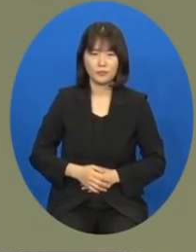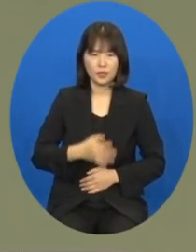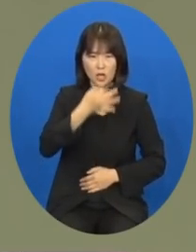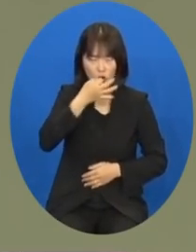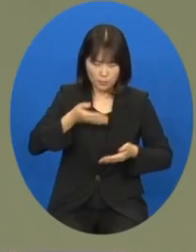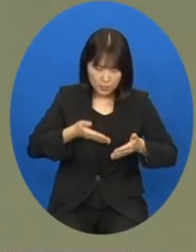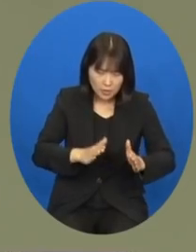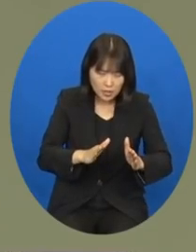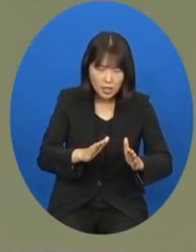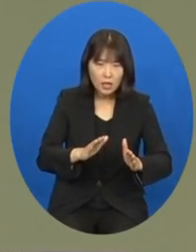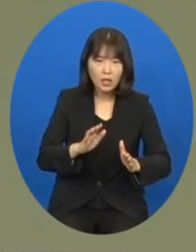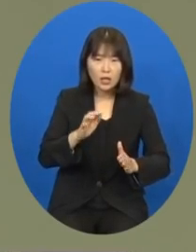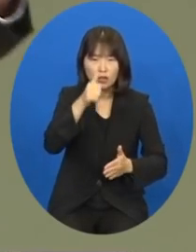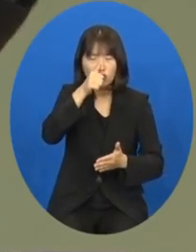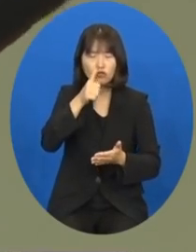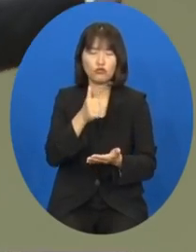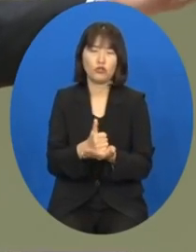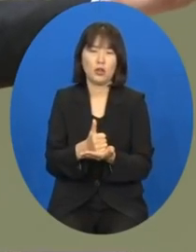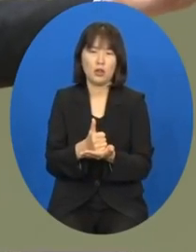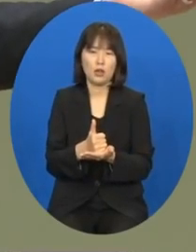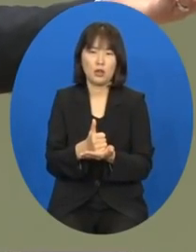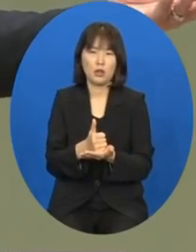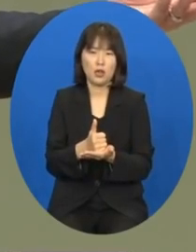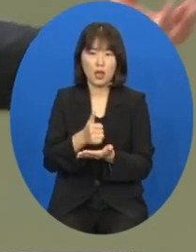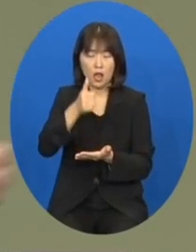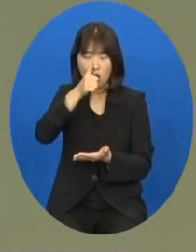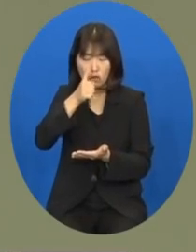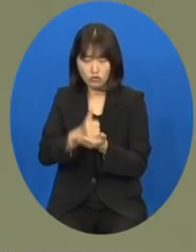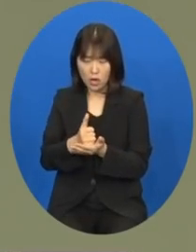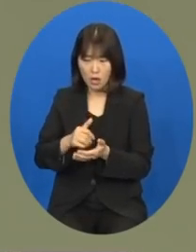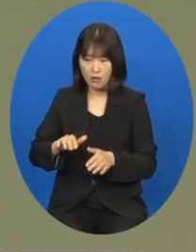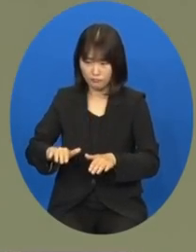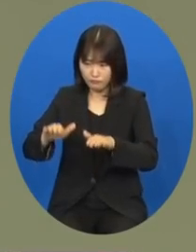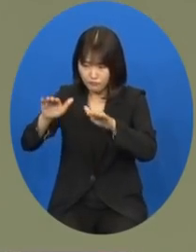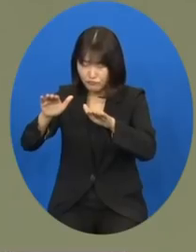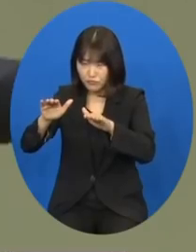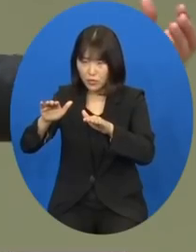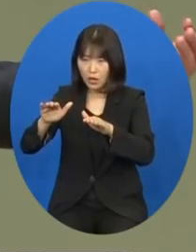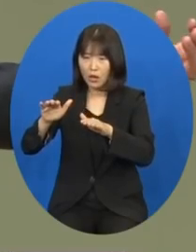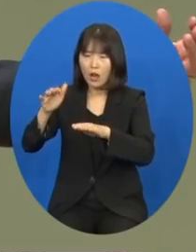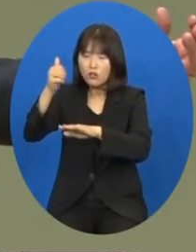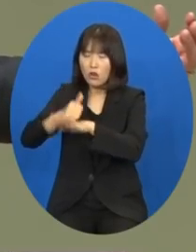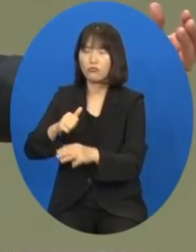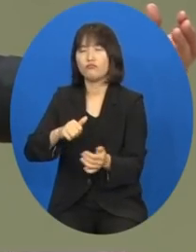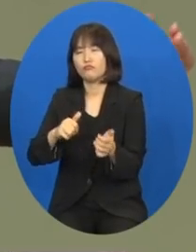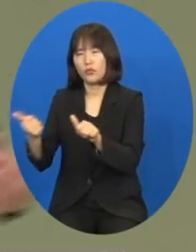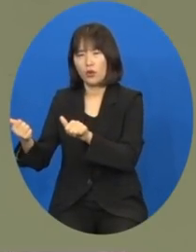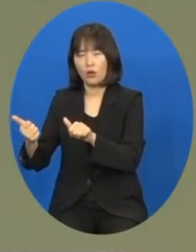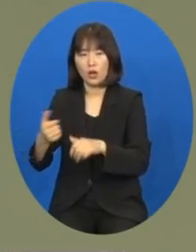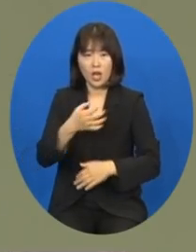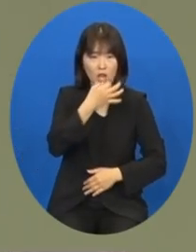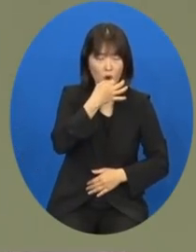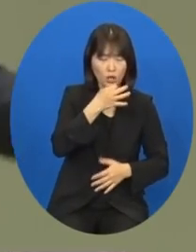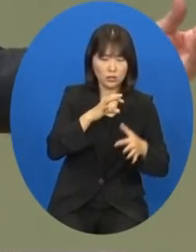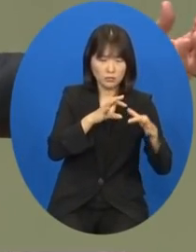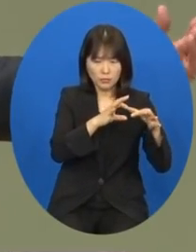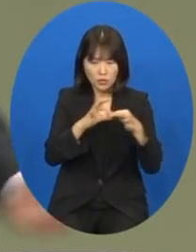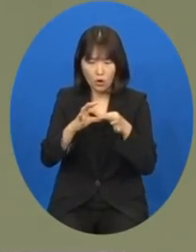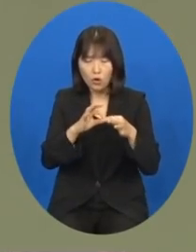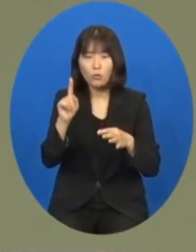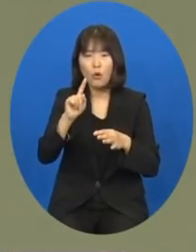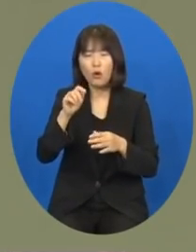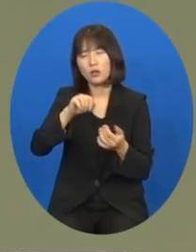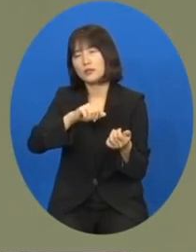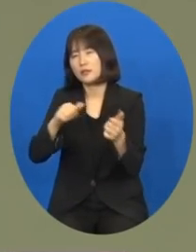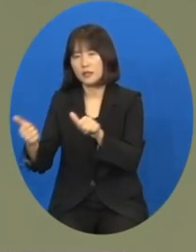죄가 되고 죄가 쪽 고참 망을 만듭니다 욕심에 바로 사망 과 연결되어 있는 거죠 영원한 죽음으로 이끌어 가는